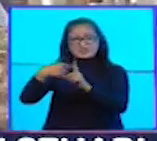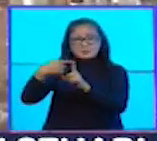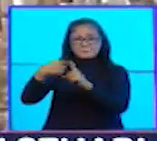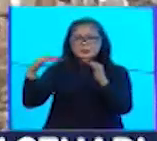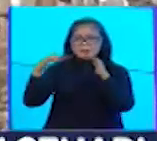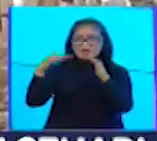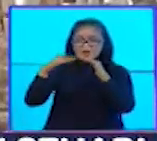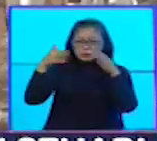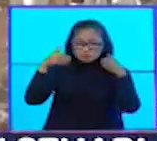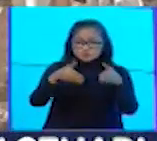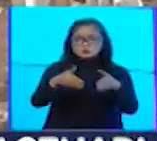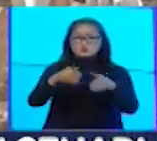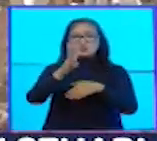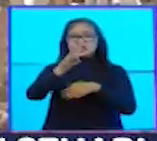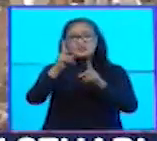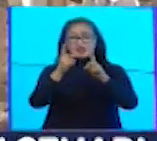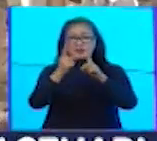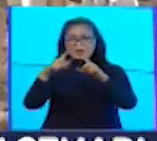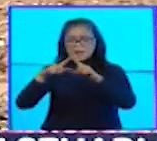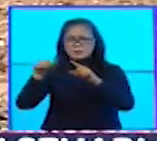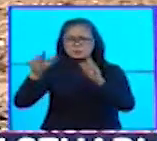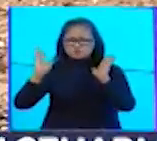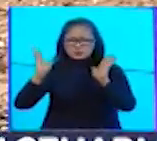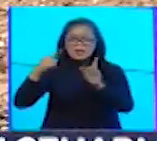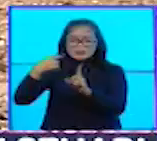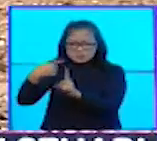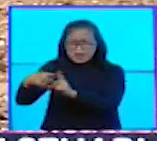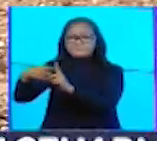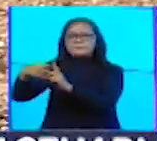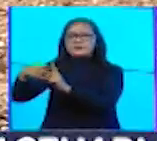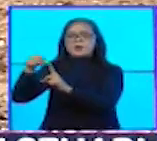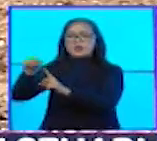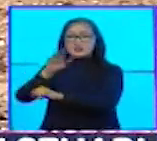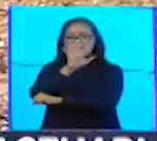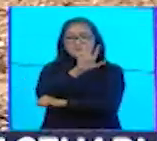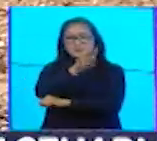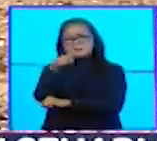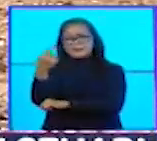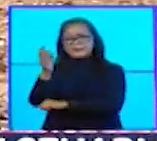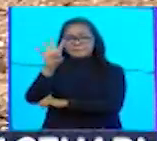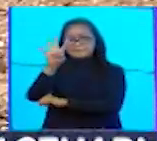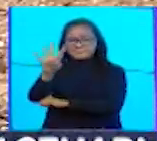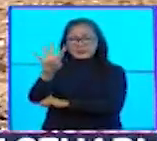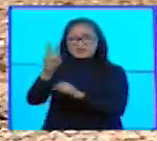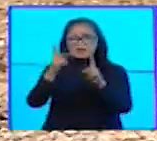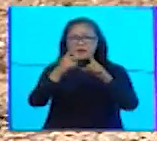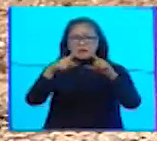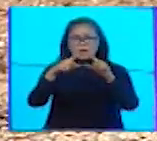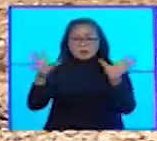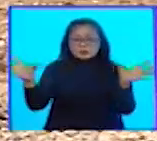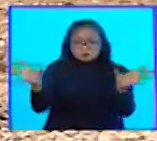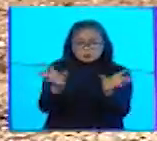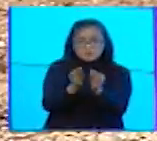3 hektar yang terpakai. Kali ini juga nanti akan diperluas sekitar 5-4 hektar lagi dari total keseluruhan hampir